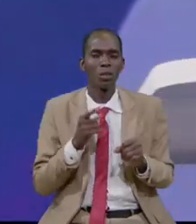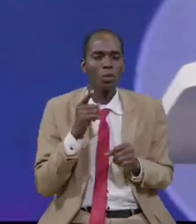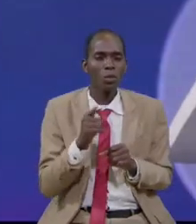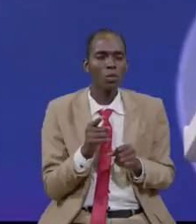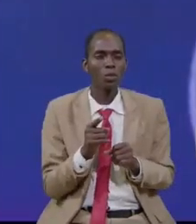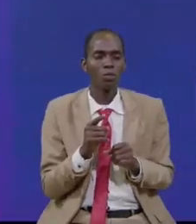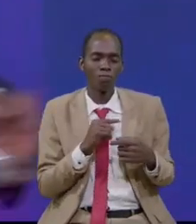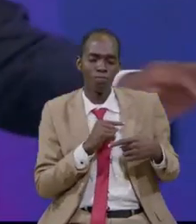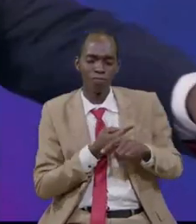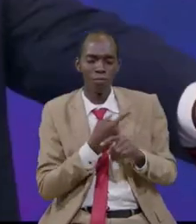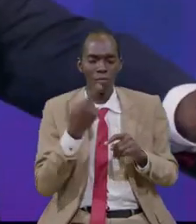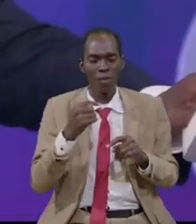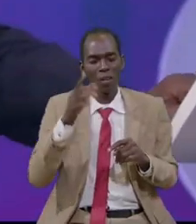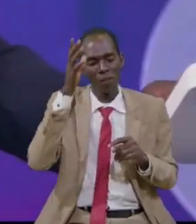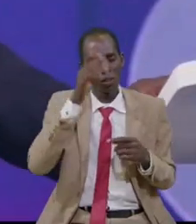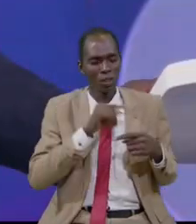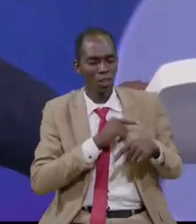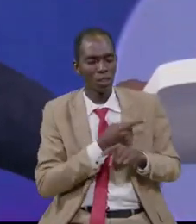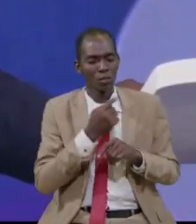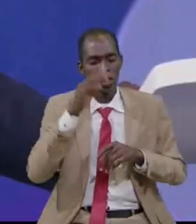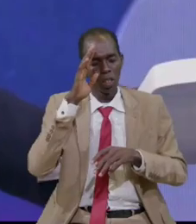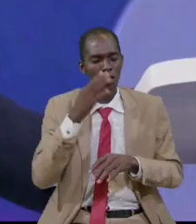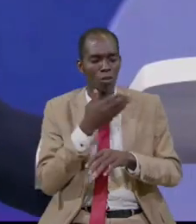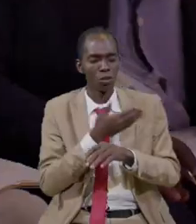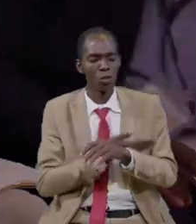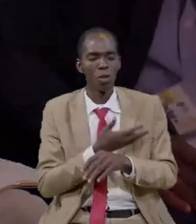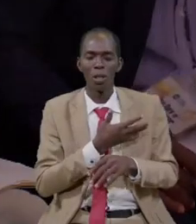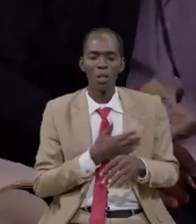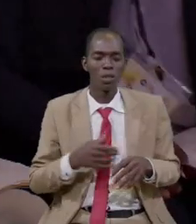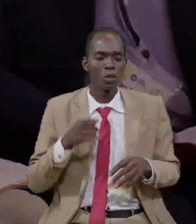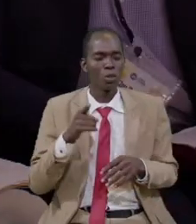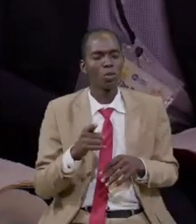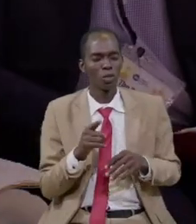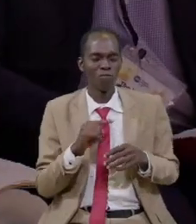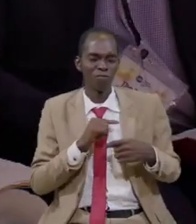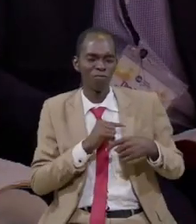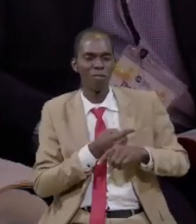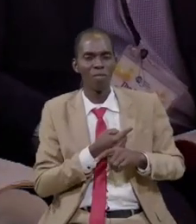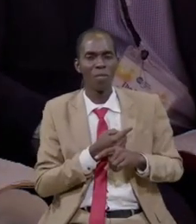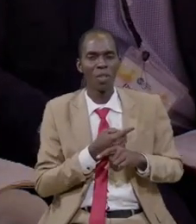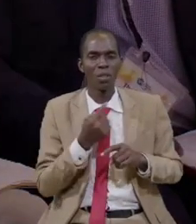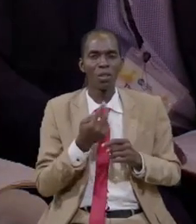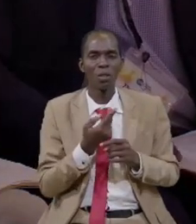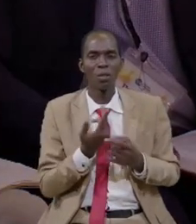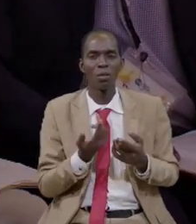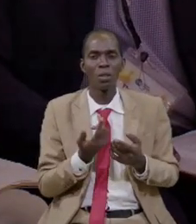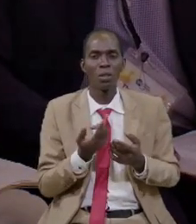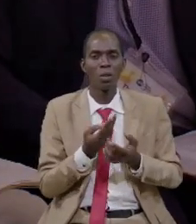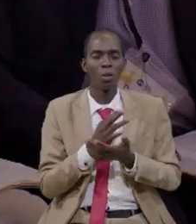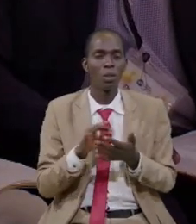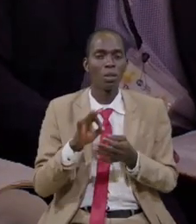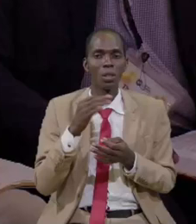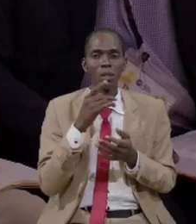vous attristez le Fils, vous attristez le Saint-Esprit. Maintenant, il dit, dont les